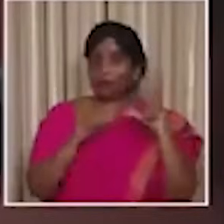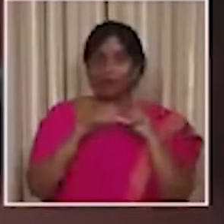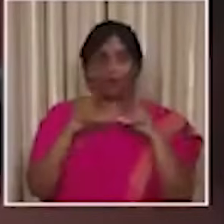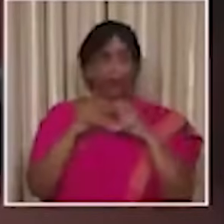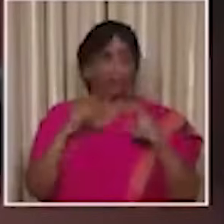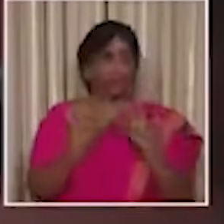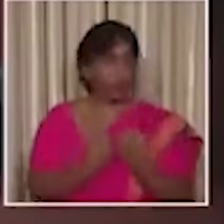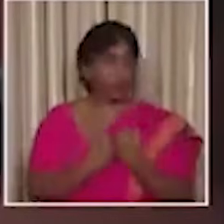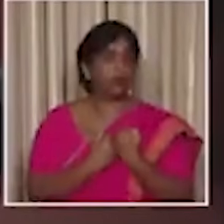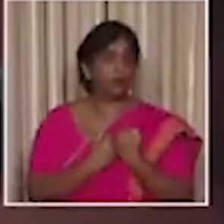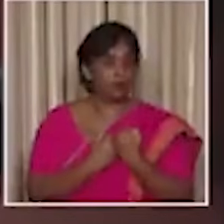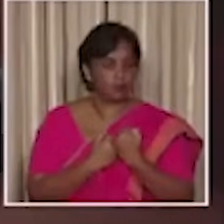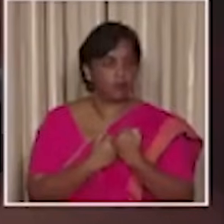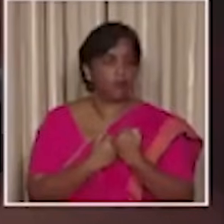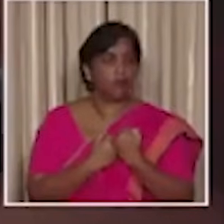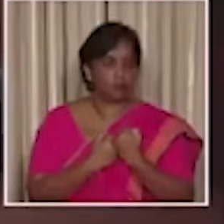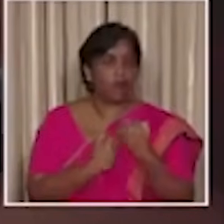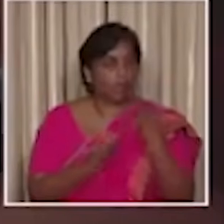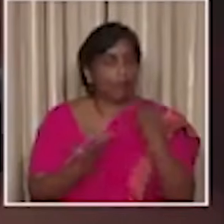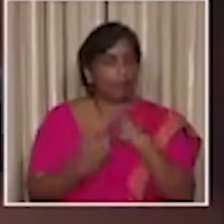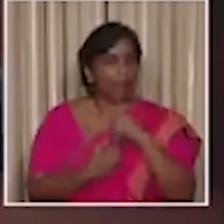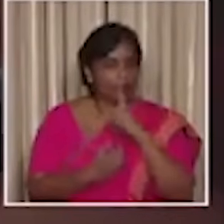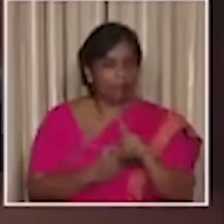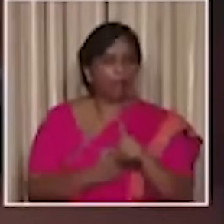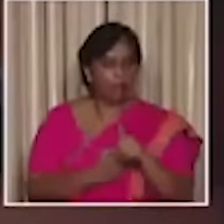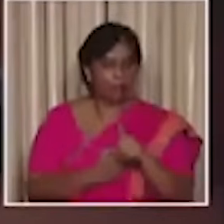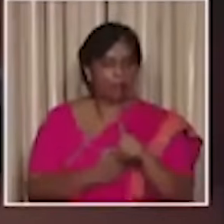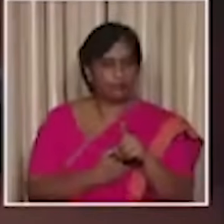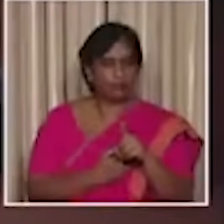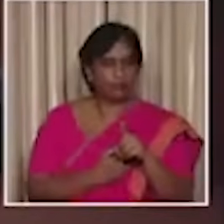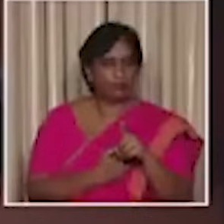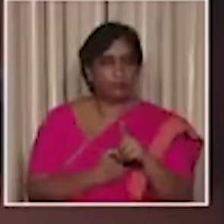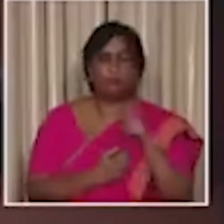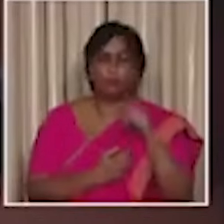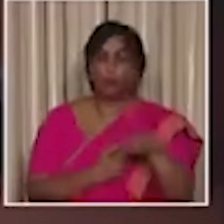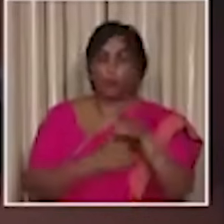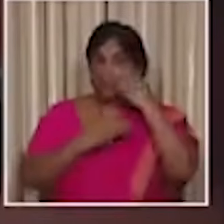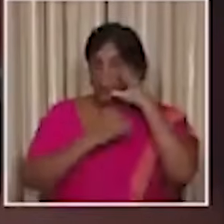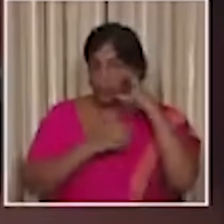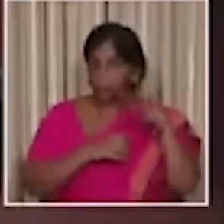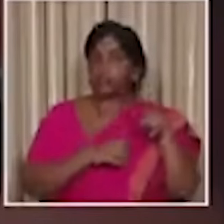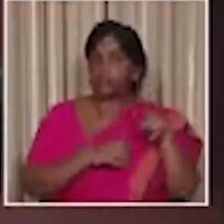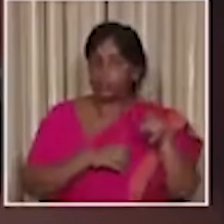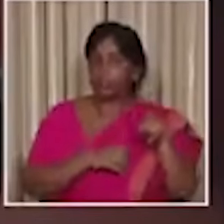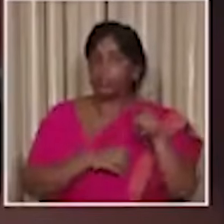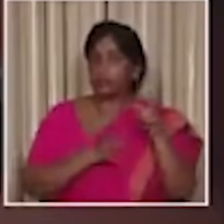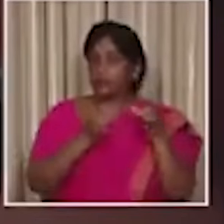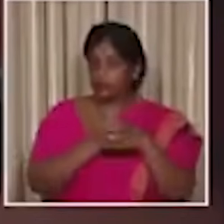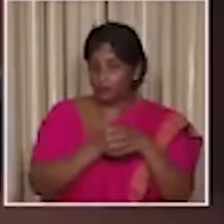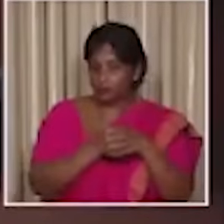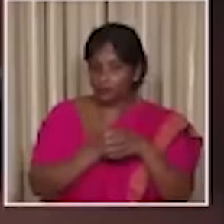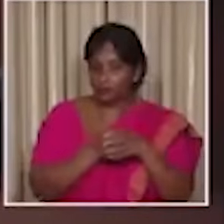අවශ්‍යයි. ඒක තමයි මම අහන්නේ. මම ඒගොල්ලන්ගෙන් මේක අහලා තියෙනවා. ඒතර භූවිද්‍යා හා පතල් කණිම් කාර්යංශයෙන්